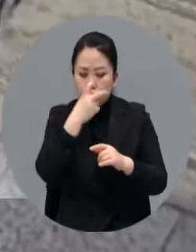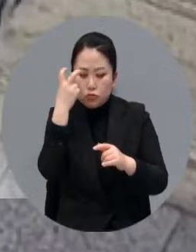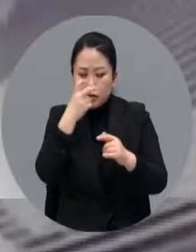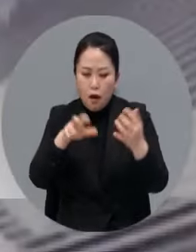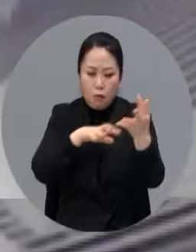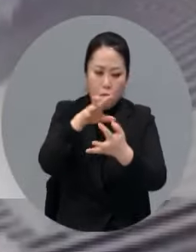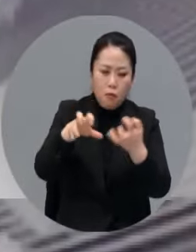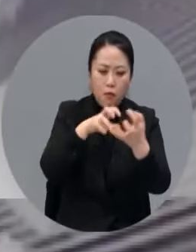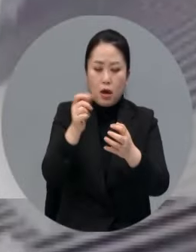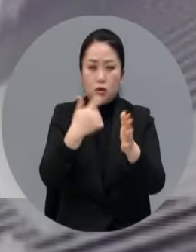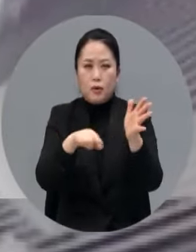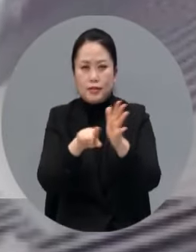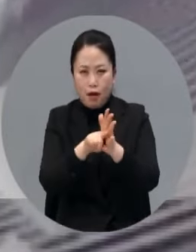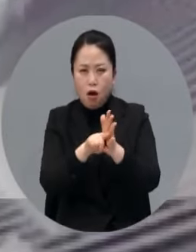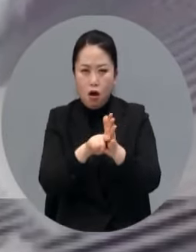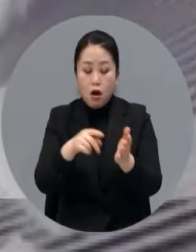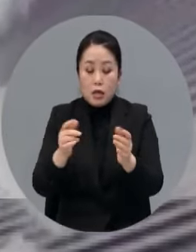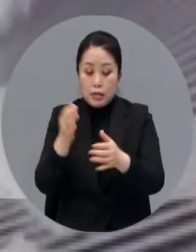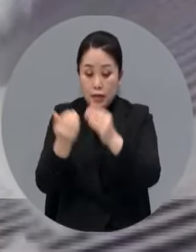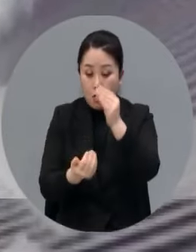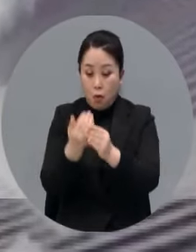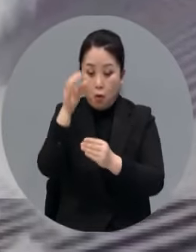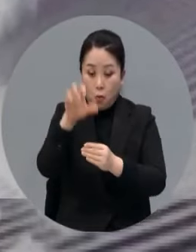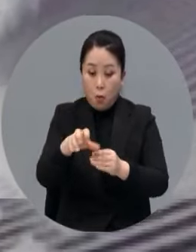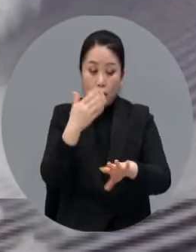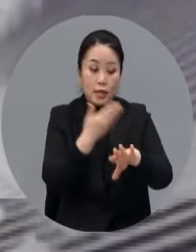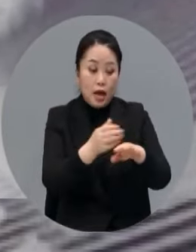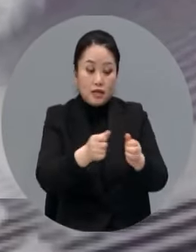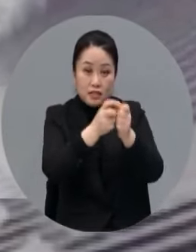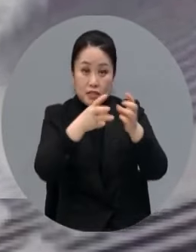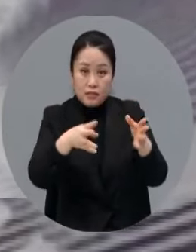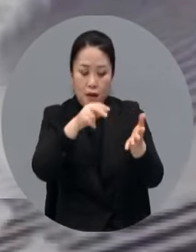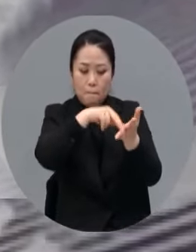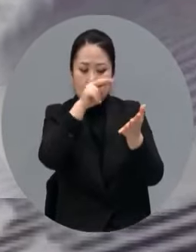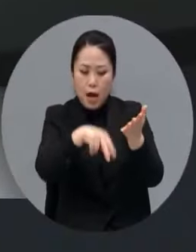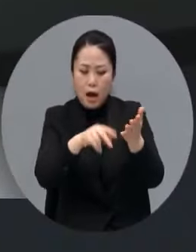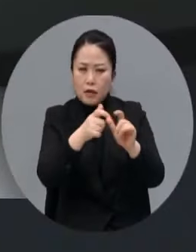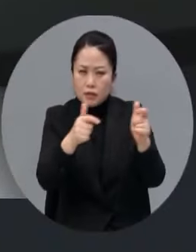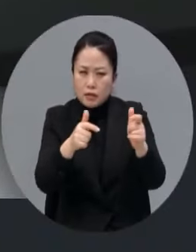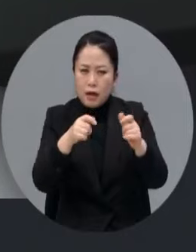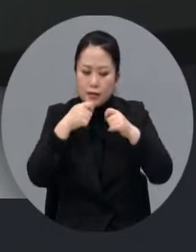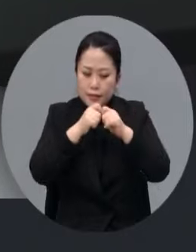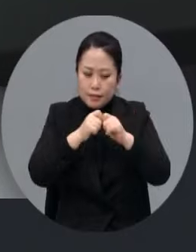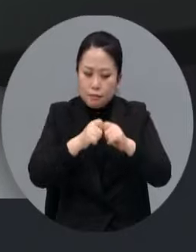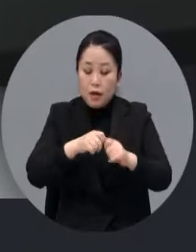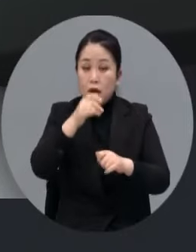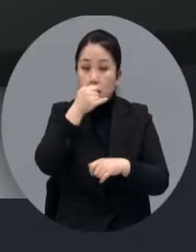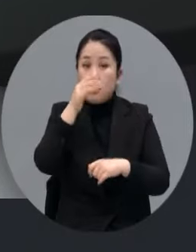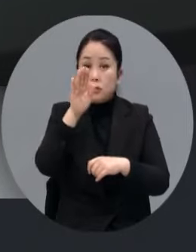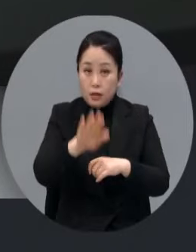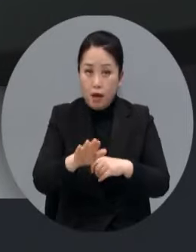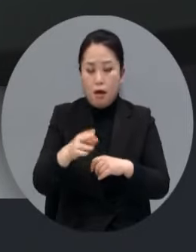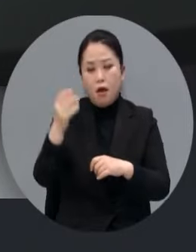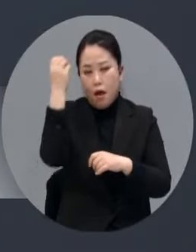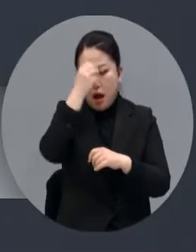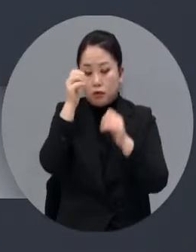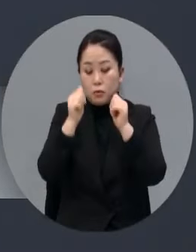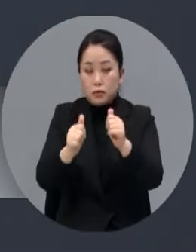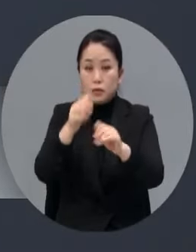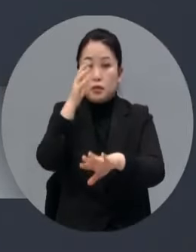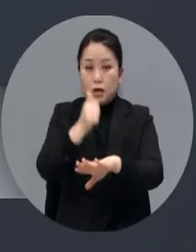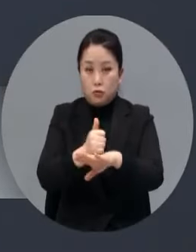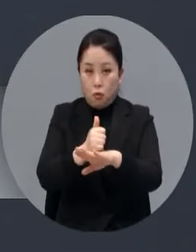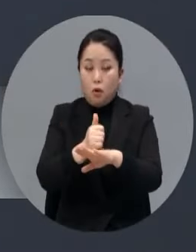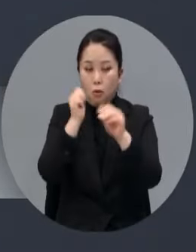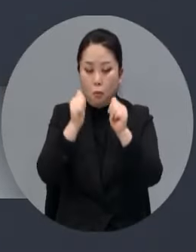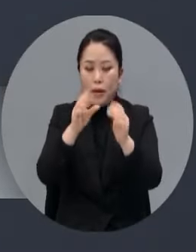다른 층에서 엘리베이터를 타고 내리는 등 치밀한 모습도 보였던 정 씨는 항소심 최종 공판기일에 이번에도